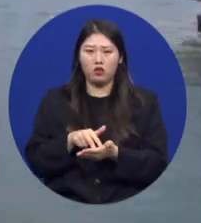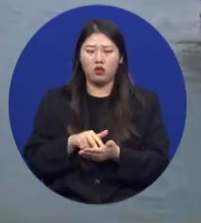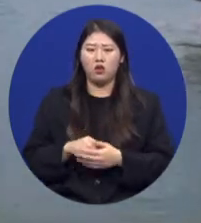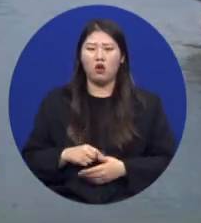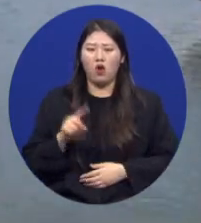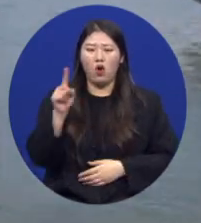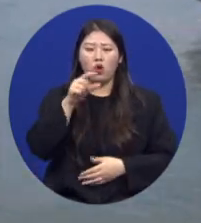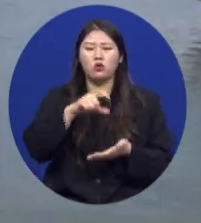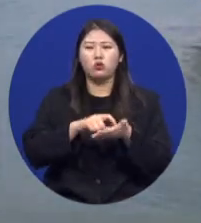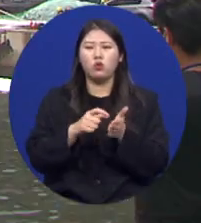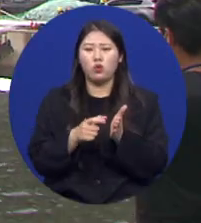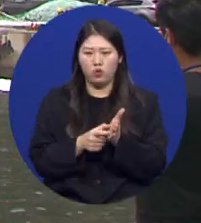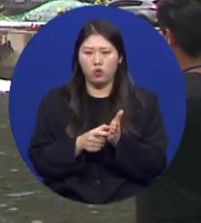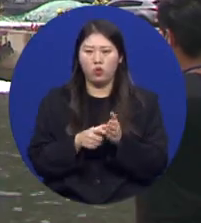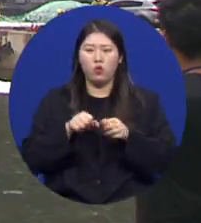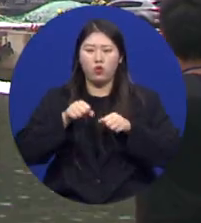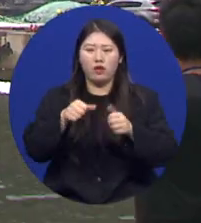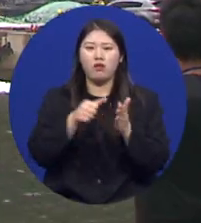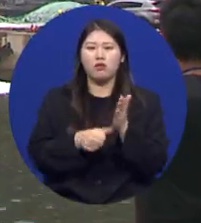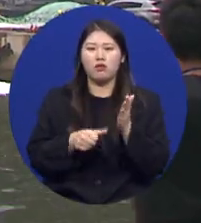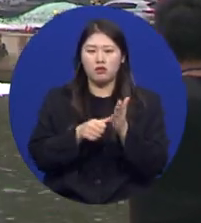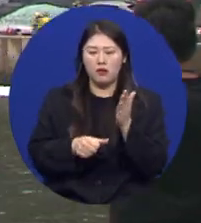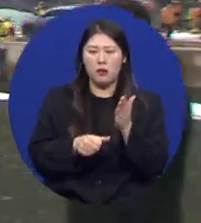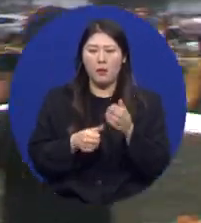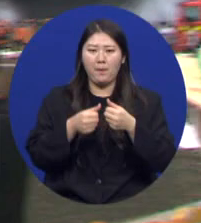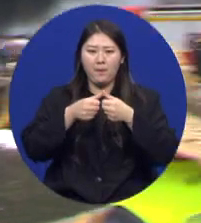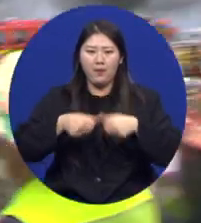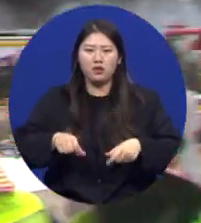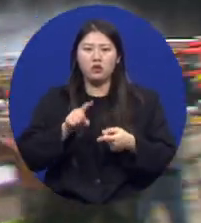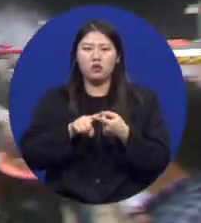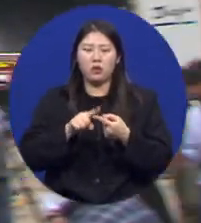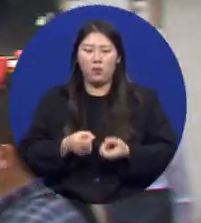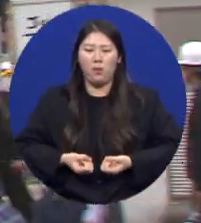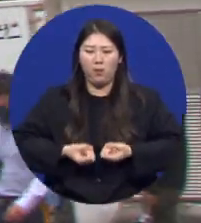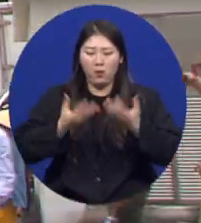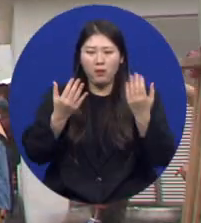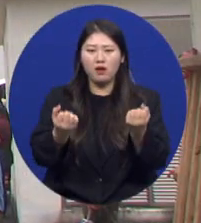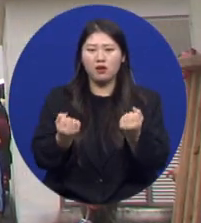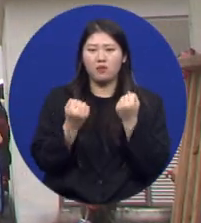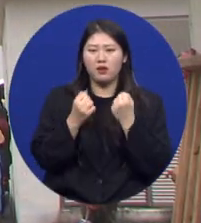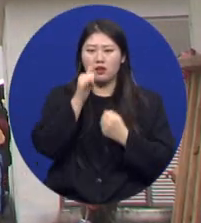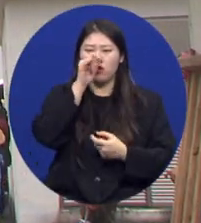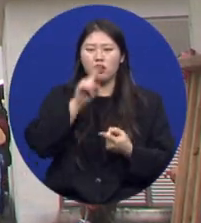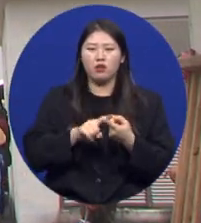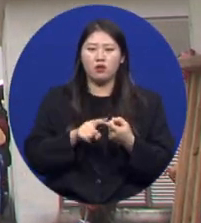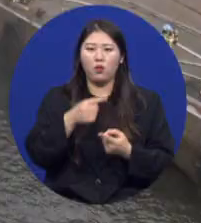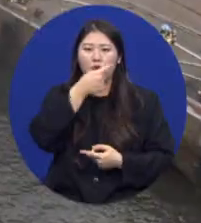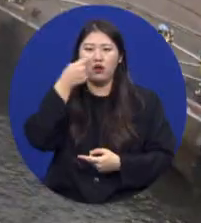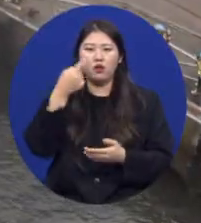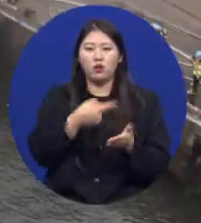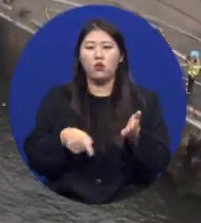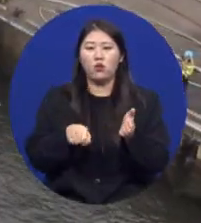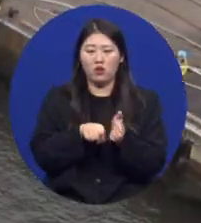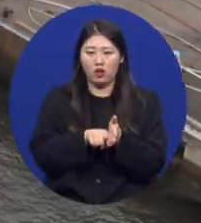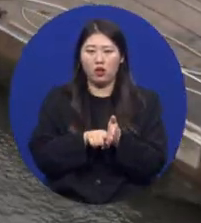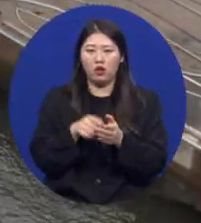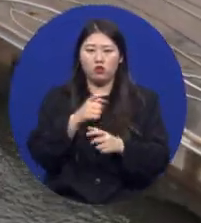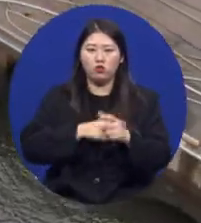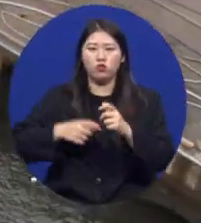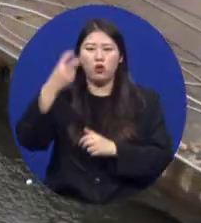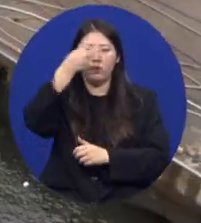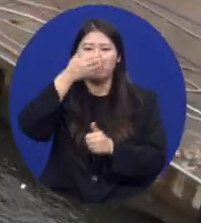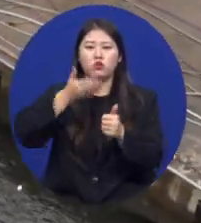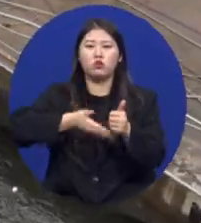세척제 성분이 어선을 파손시킬 정도의 폭발력을 가지는지 등을 밝혀내기 위해 국과수의 추가